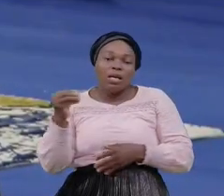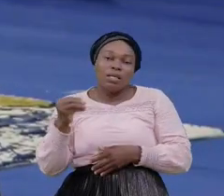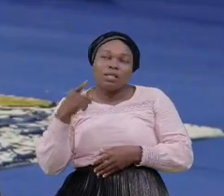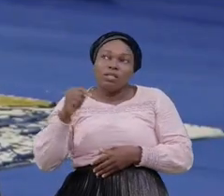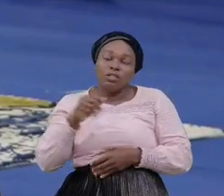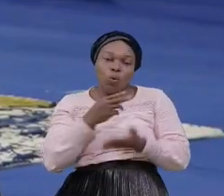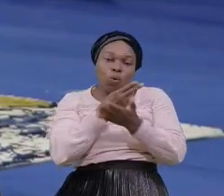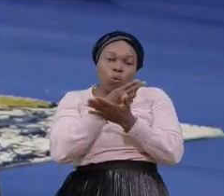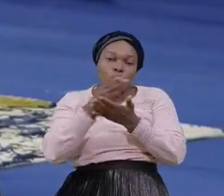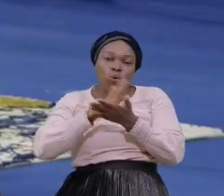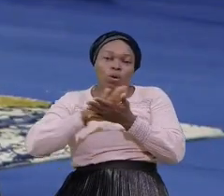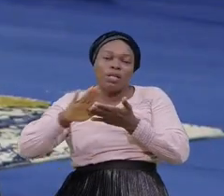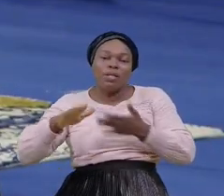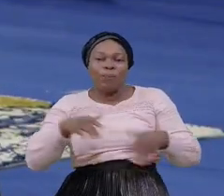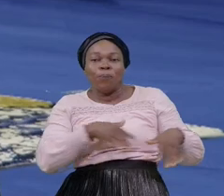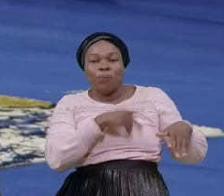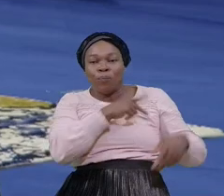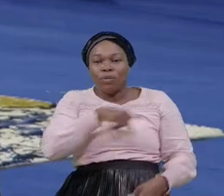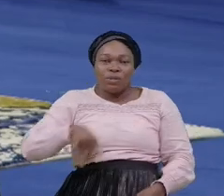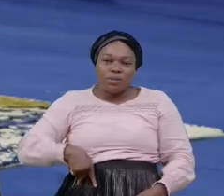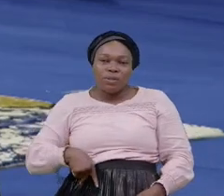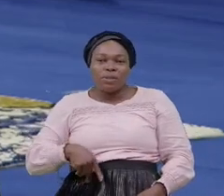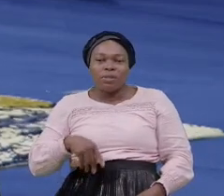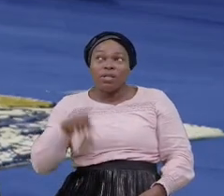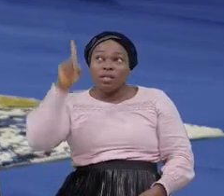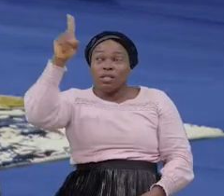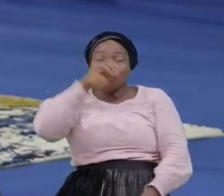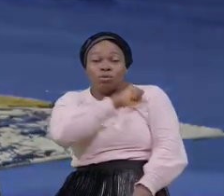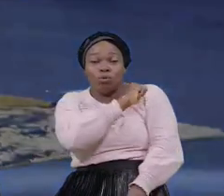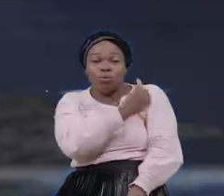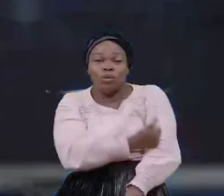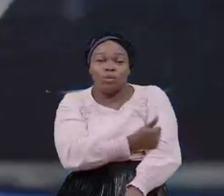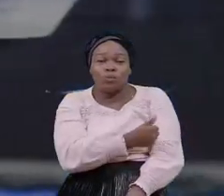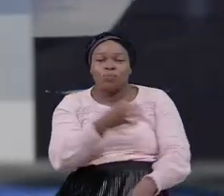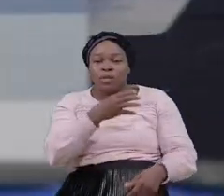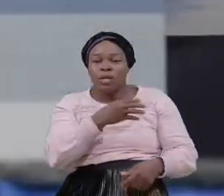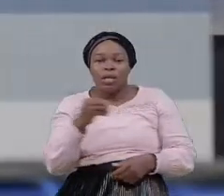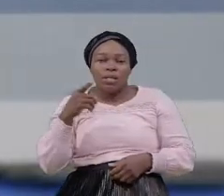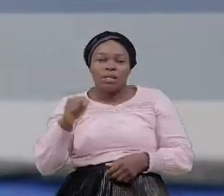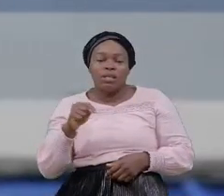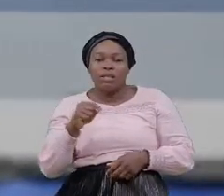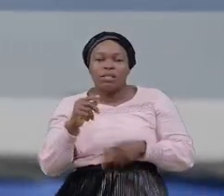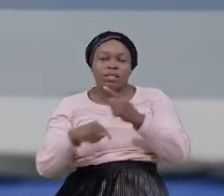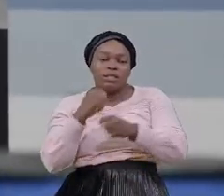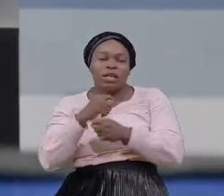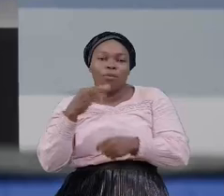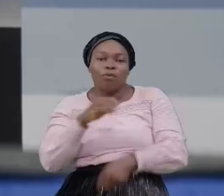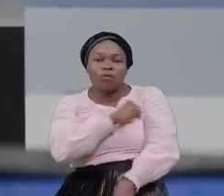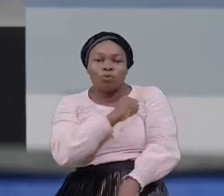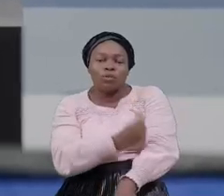Saint Prince. Il donne la domination, comprenez? Le genre de domination qu'il